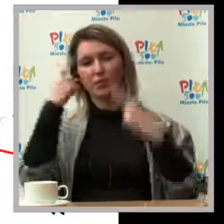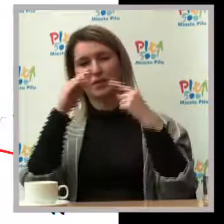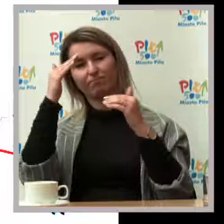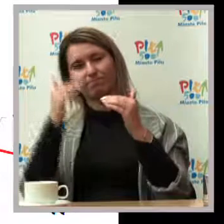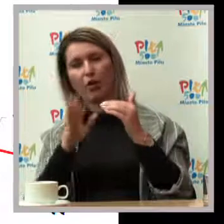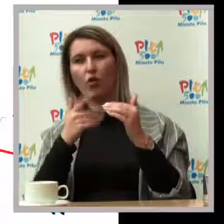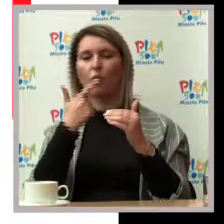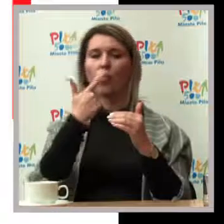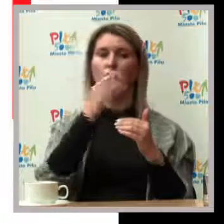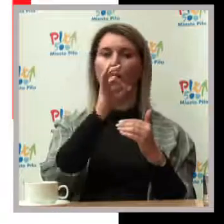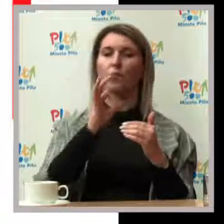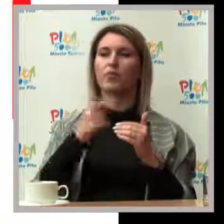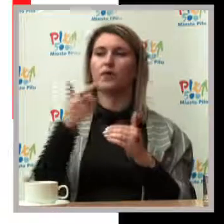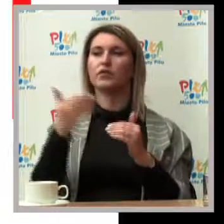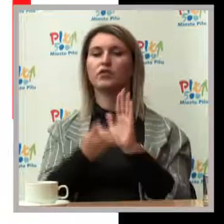roku 2019.